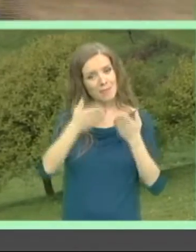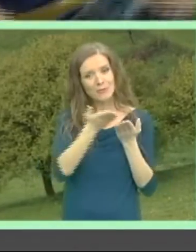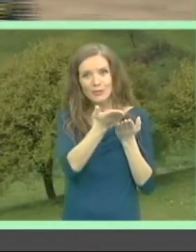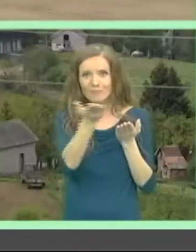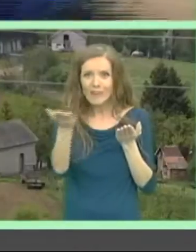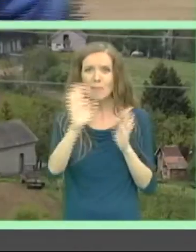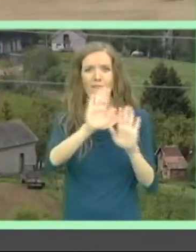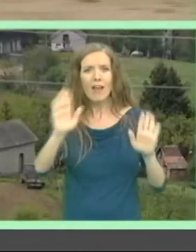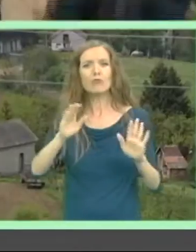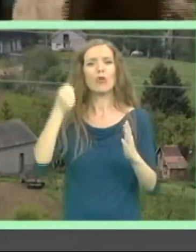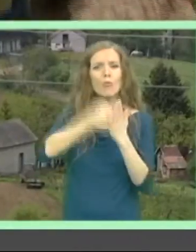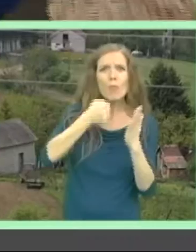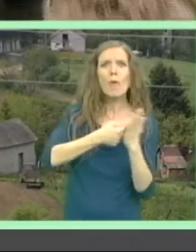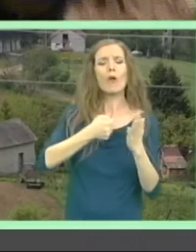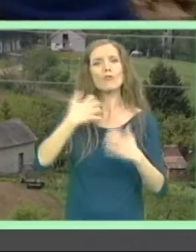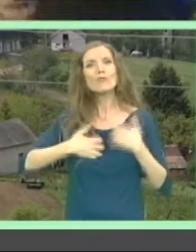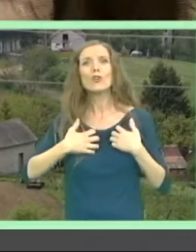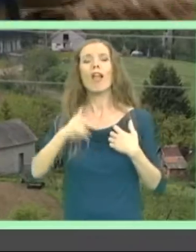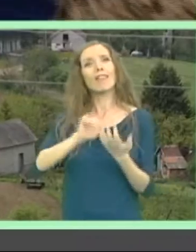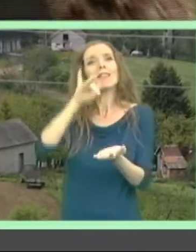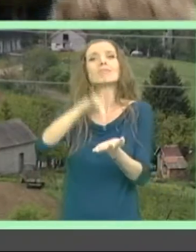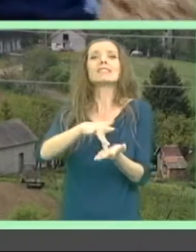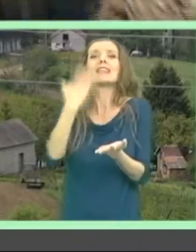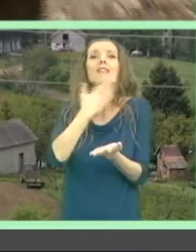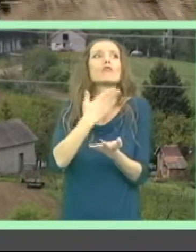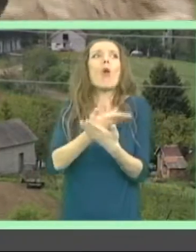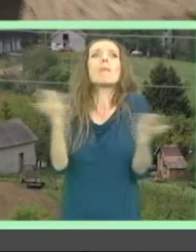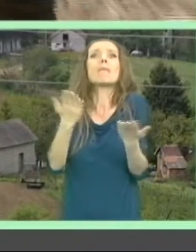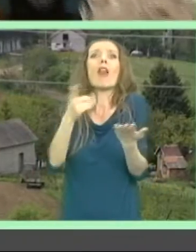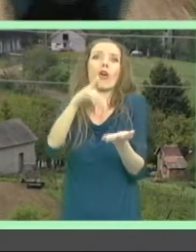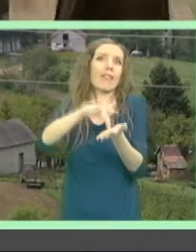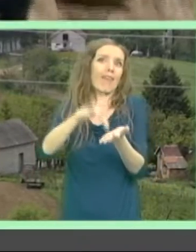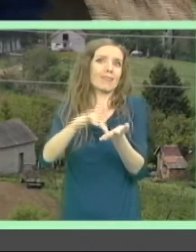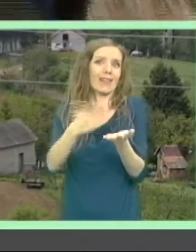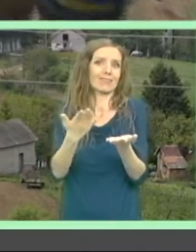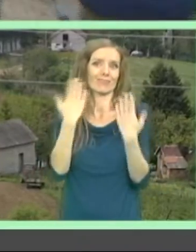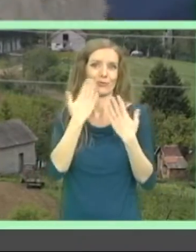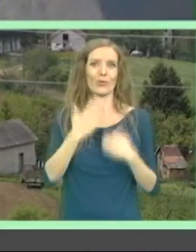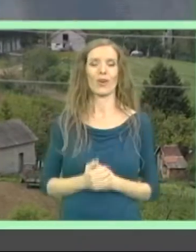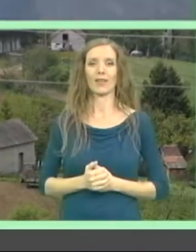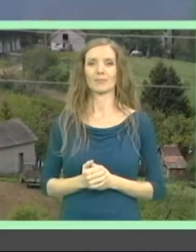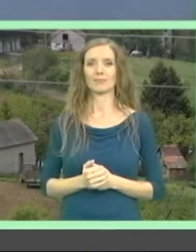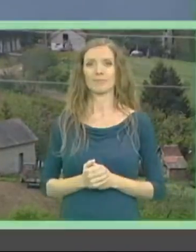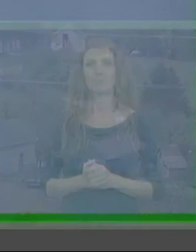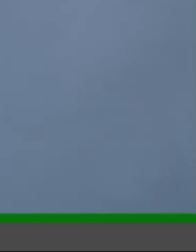vama, vašoj upornosti i želji da stignete u školu ma gde ona bila.